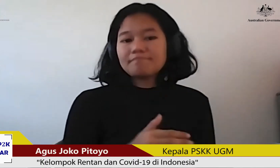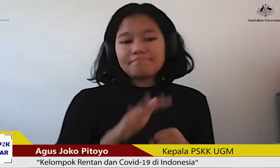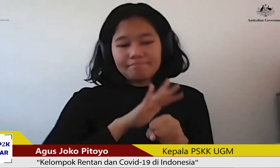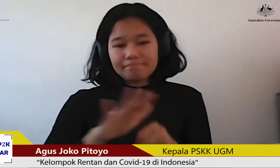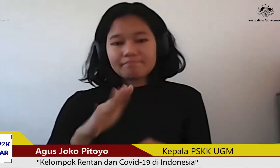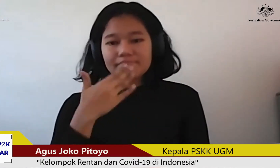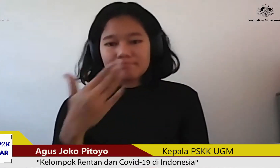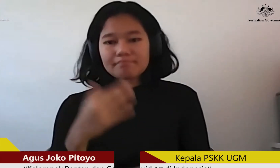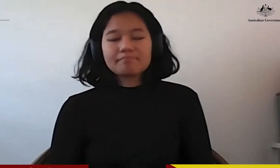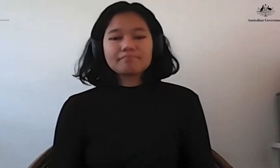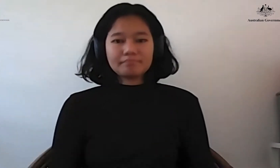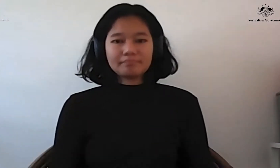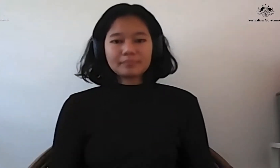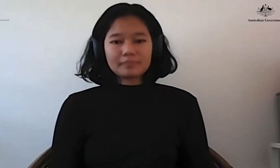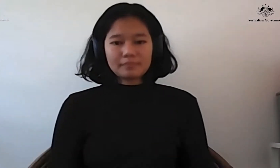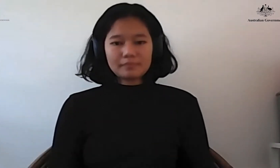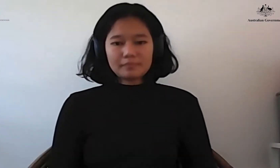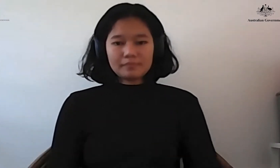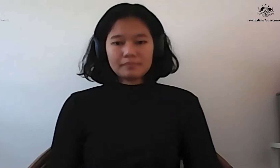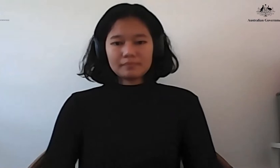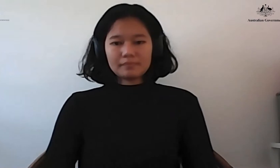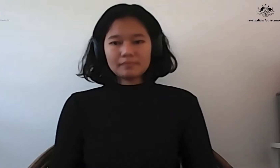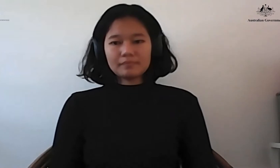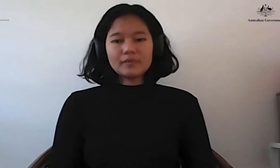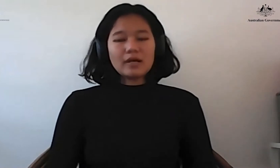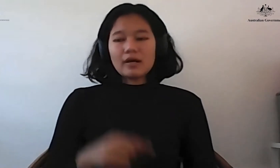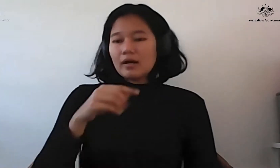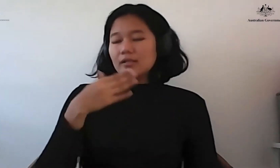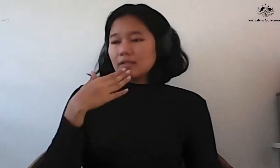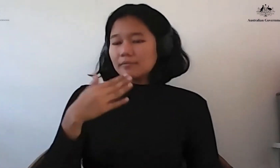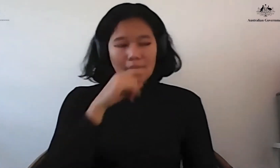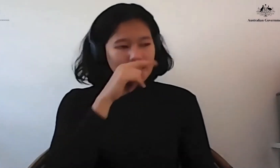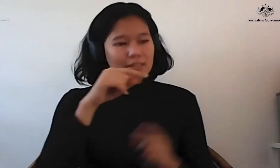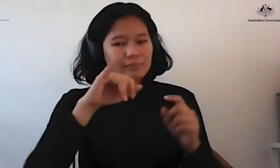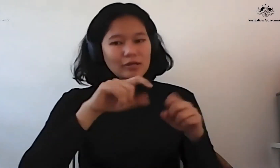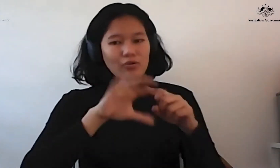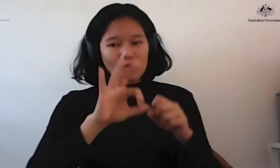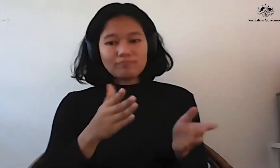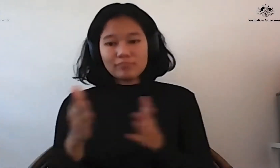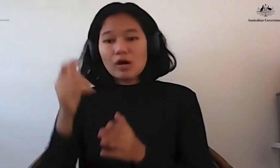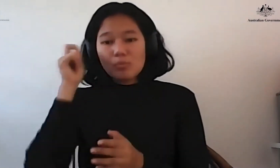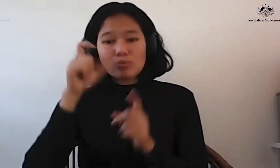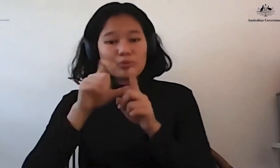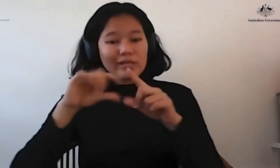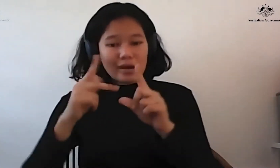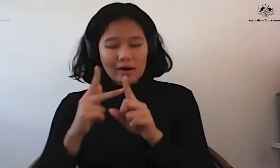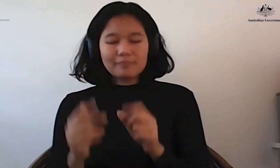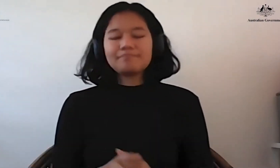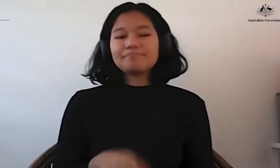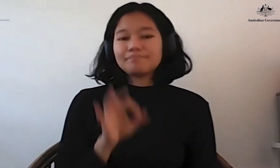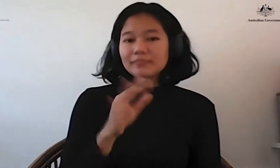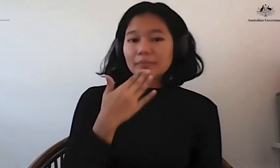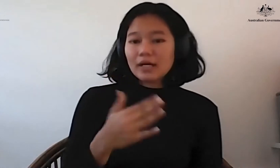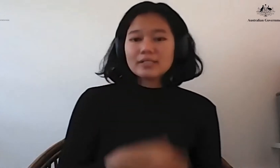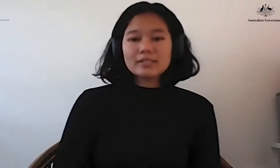Pak Risalwan, terima kasih. Terima kasih Pak Joko. Mbak Diah, monggo. Ya, terima kasih